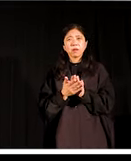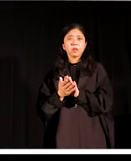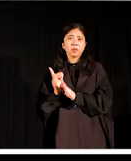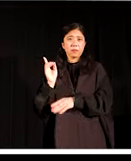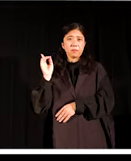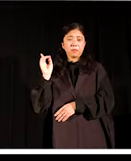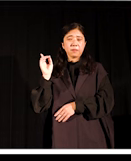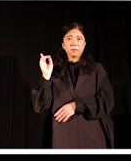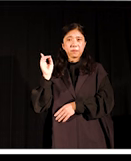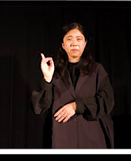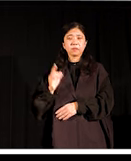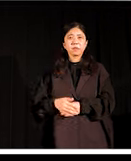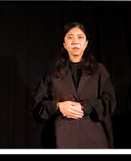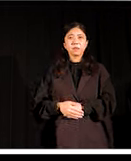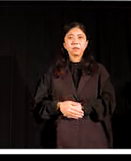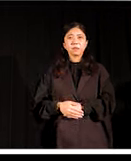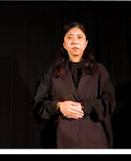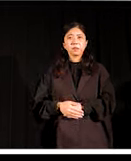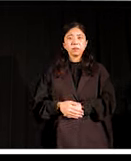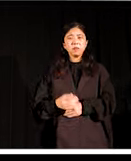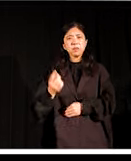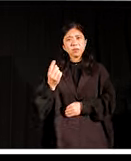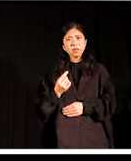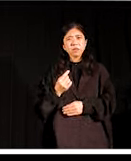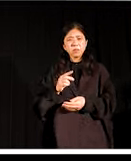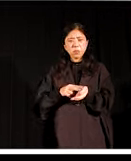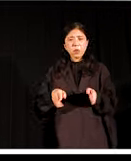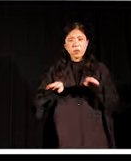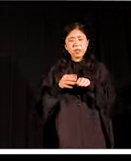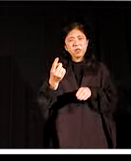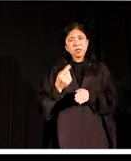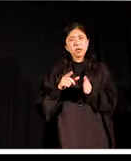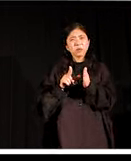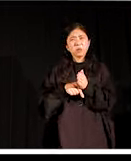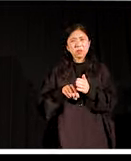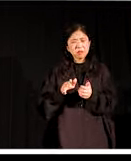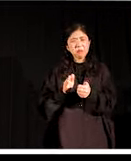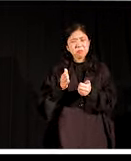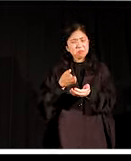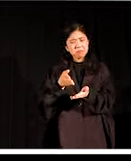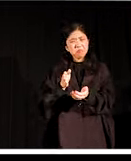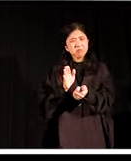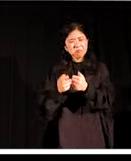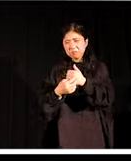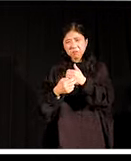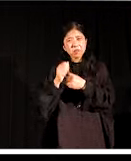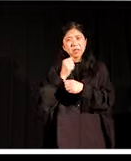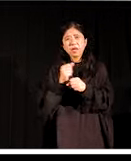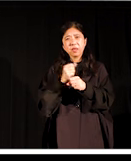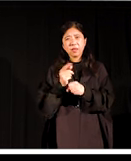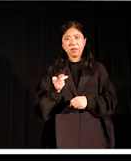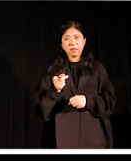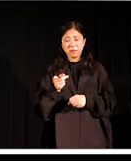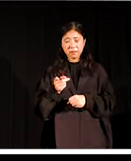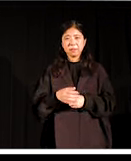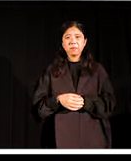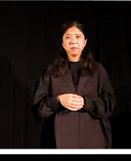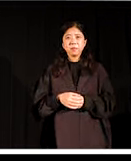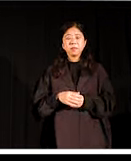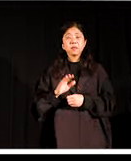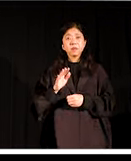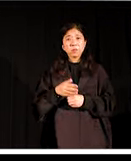けれどまだあのもう来た時にはかなり進行していて助からないっていうことがすごくやっぱり多かったですただそれでもあの